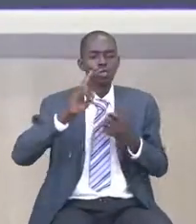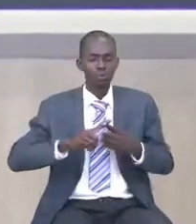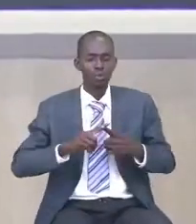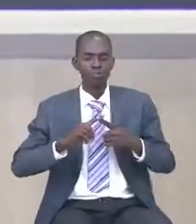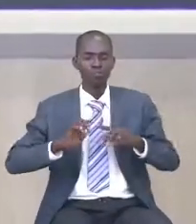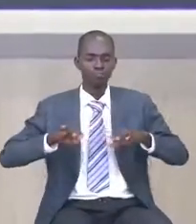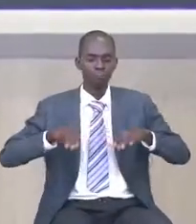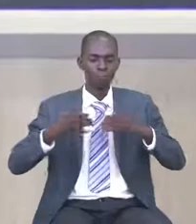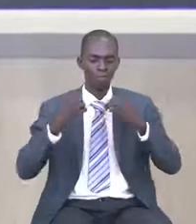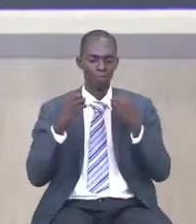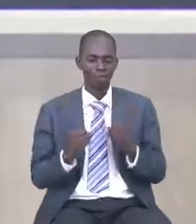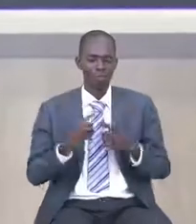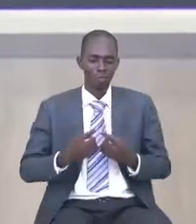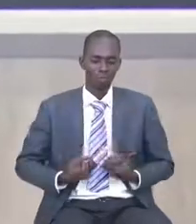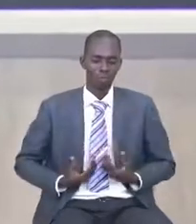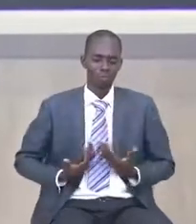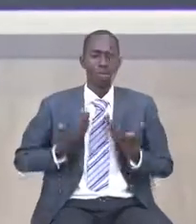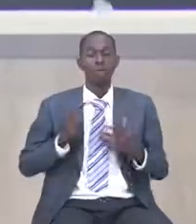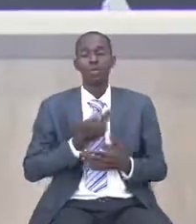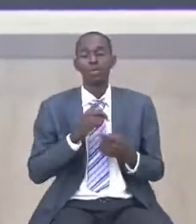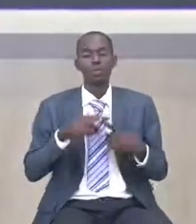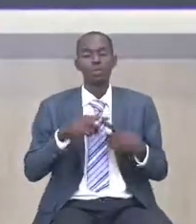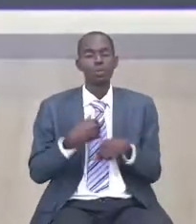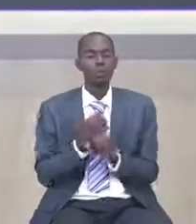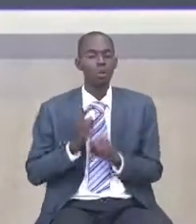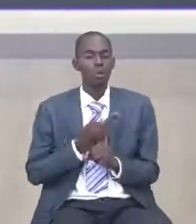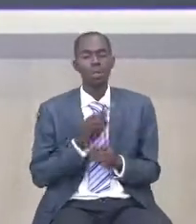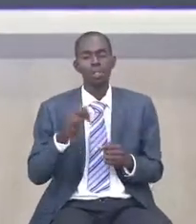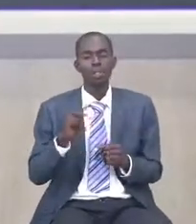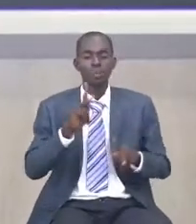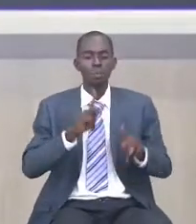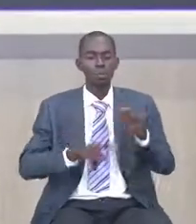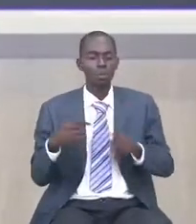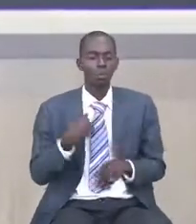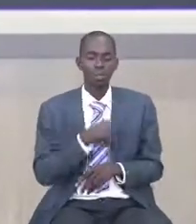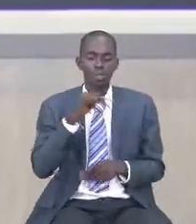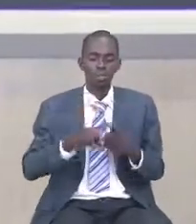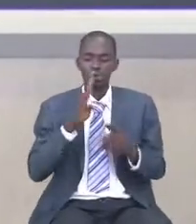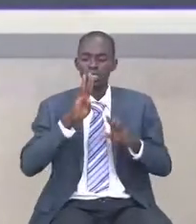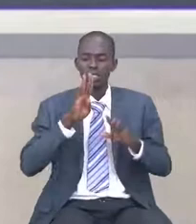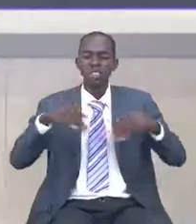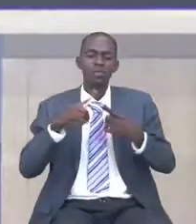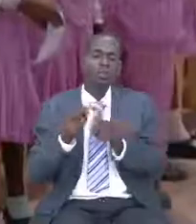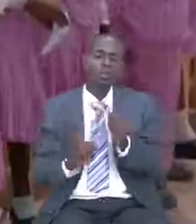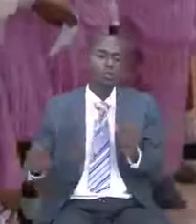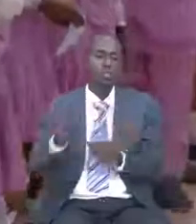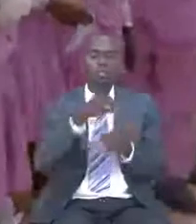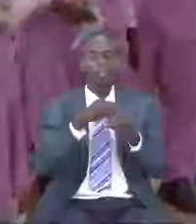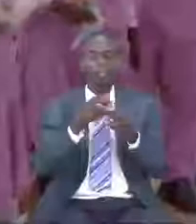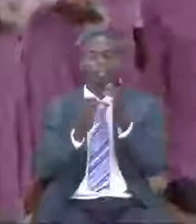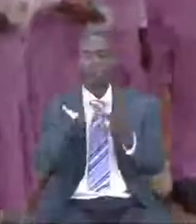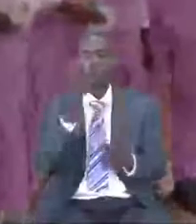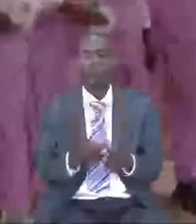la puissance du Saint-Esprit pour donner de l'énergie et donner la puissance à chacun de nous et faire de nous des gens que nous devions